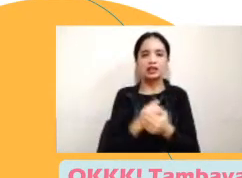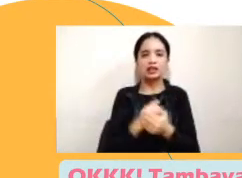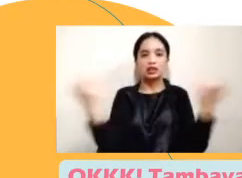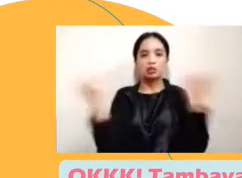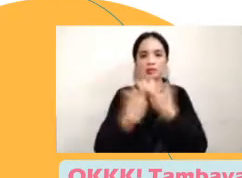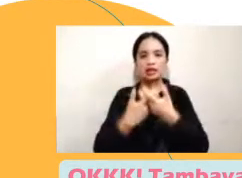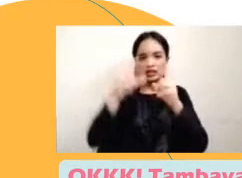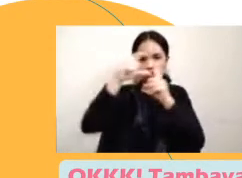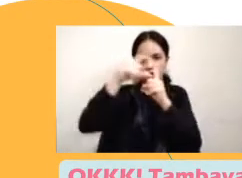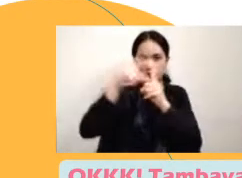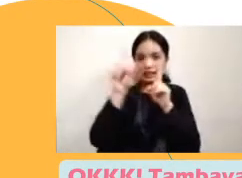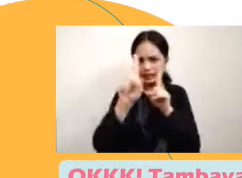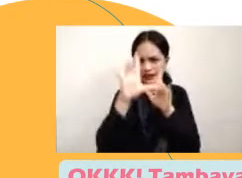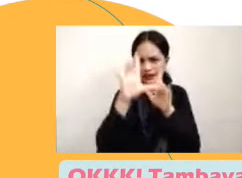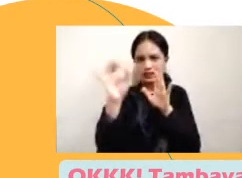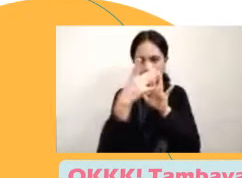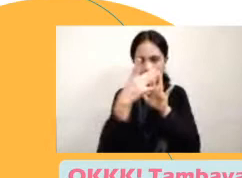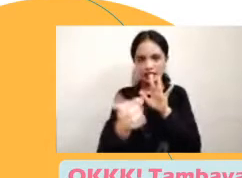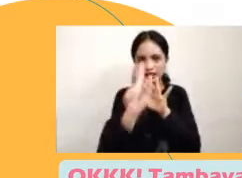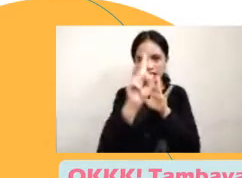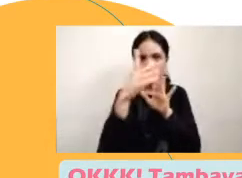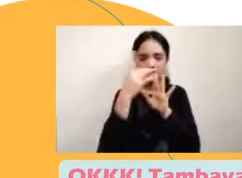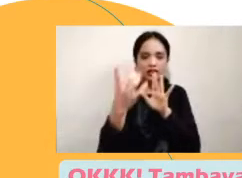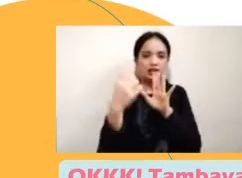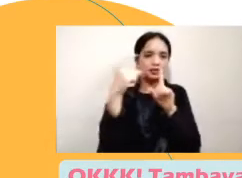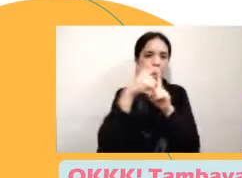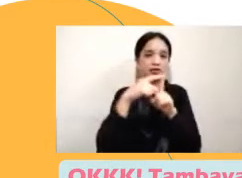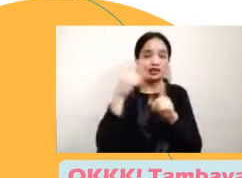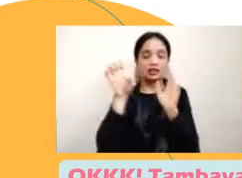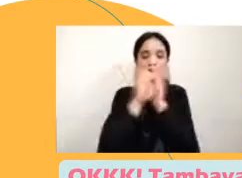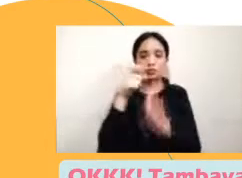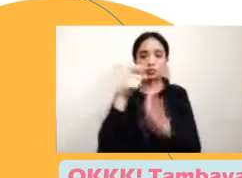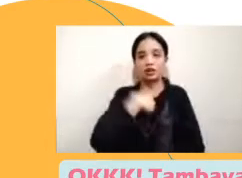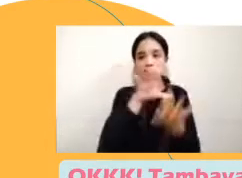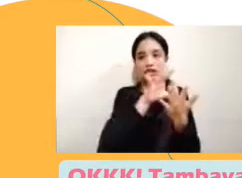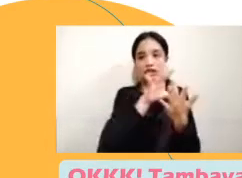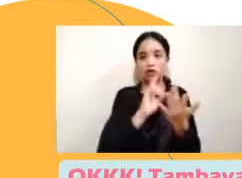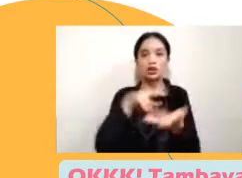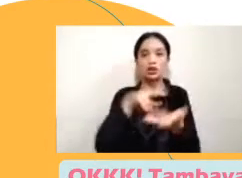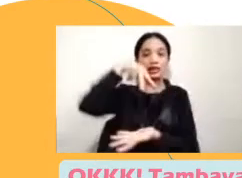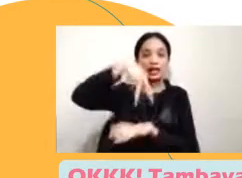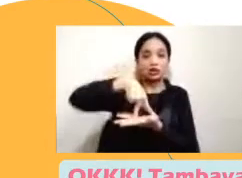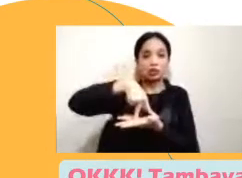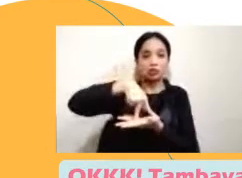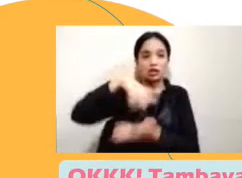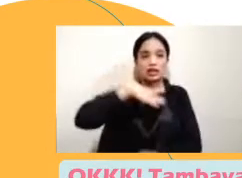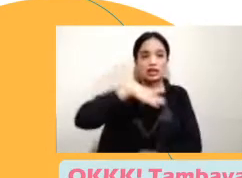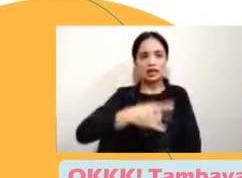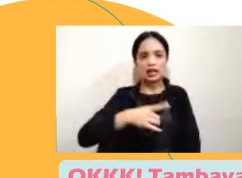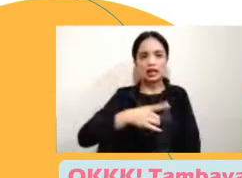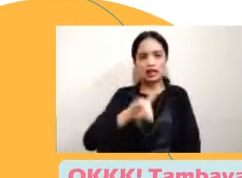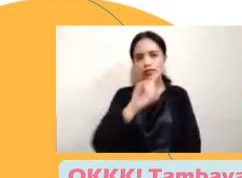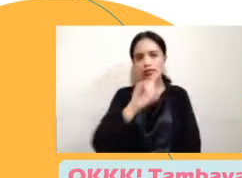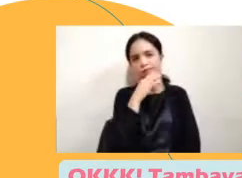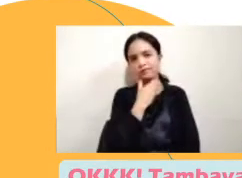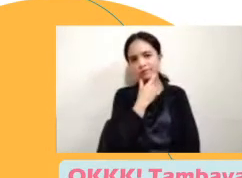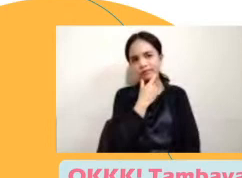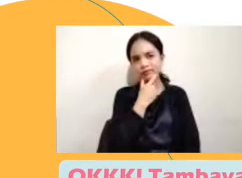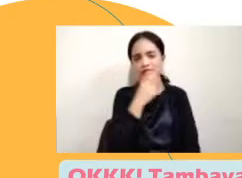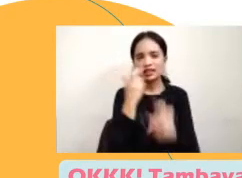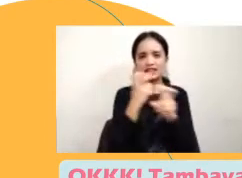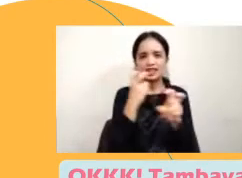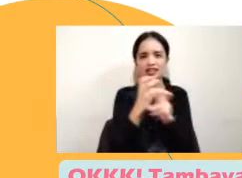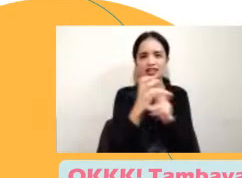word. Isa lang din. So, for example, ako, ang pinili ko tayo, gusto ko yung, ang hirap ng